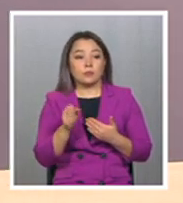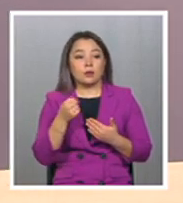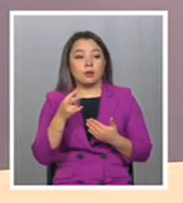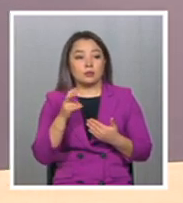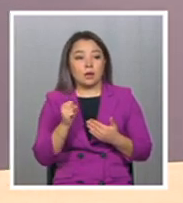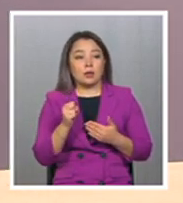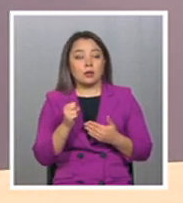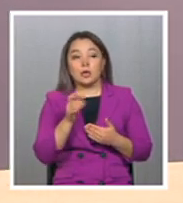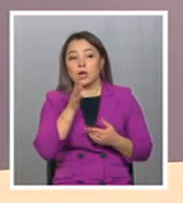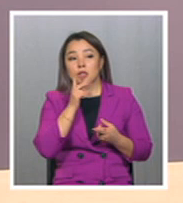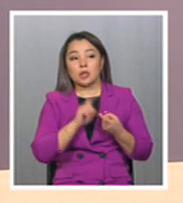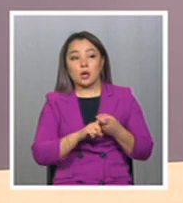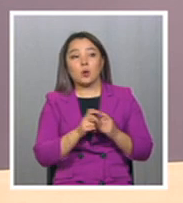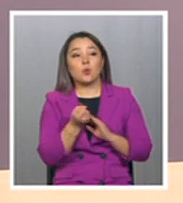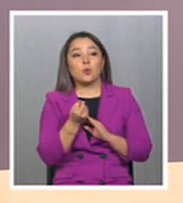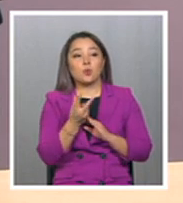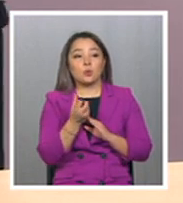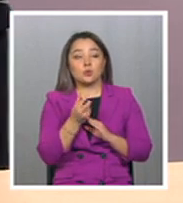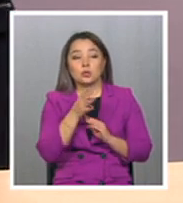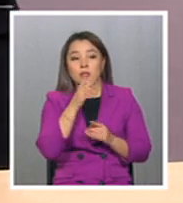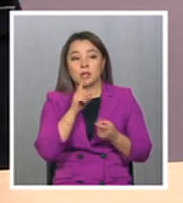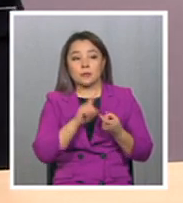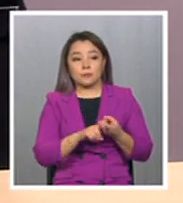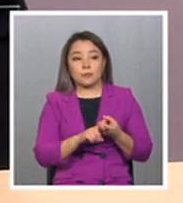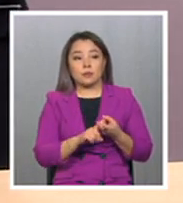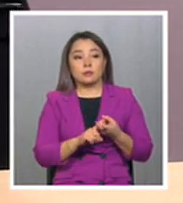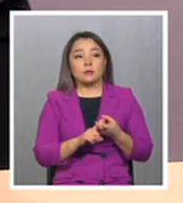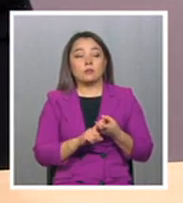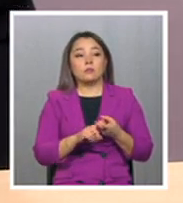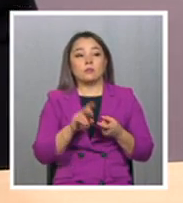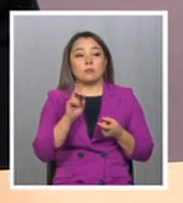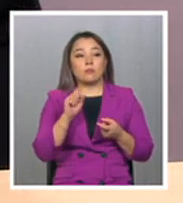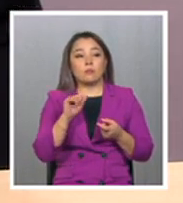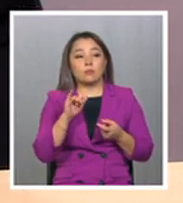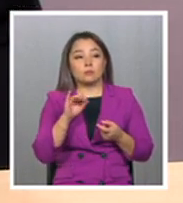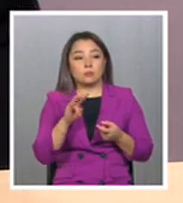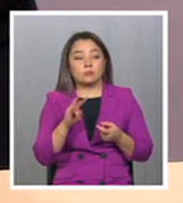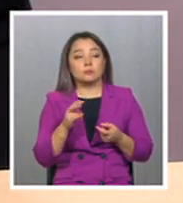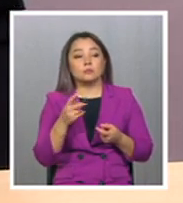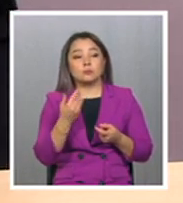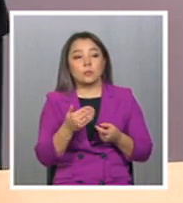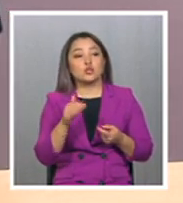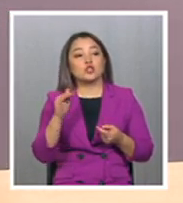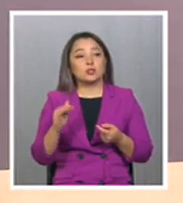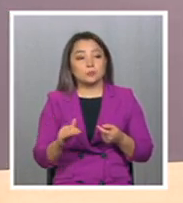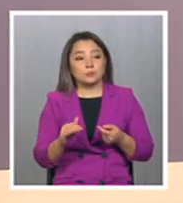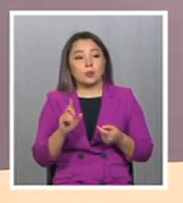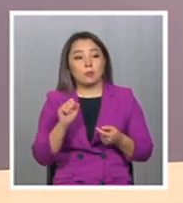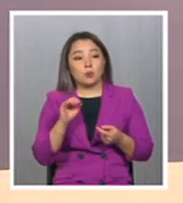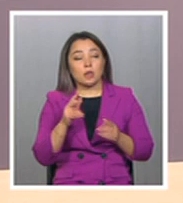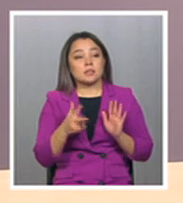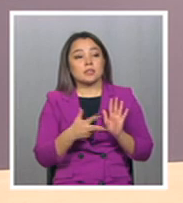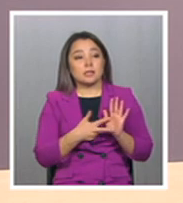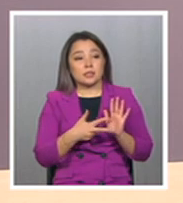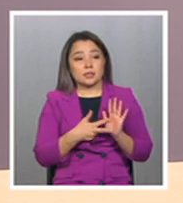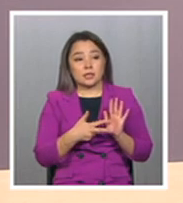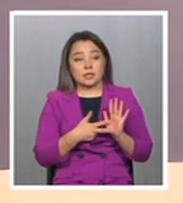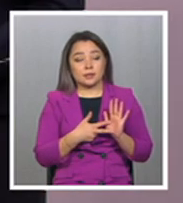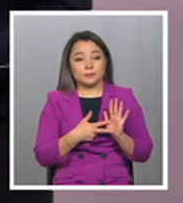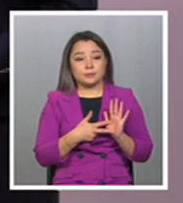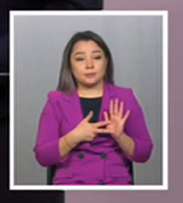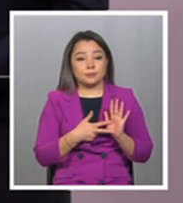жасы 13 жаста. Ал Бауыржан одан кіші болғандықтан Бауыржанның жасы 8